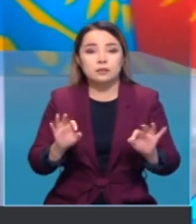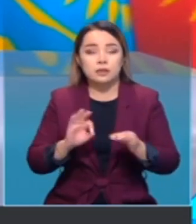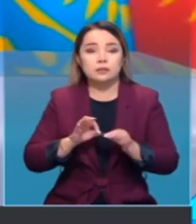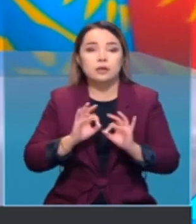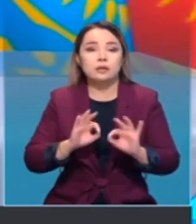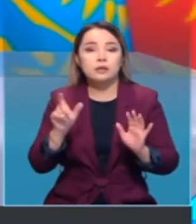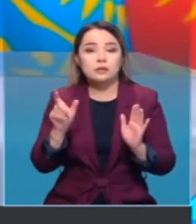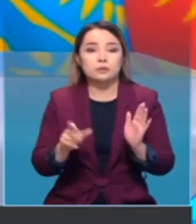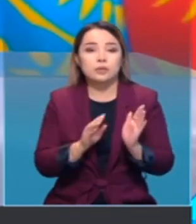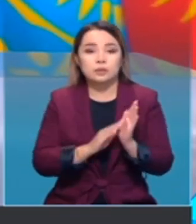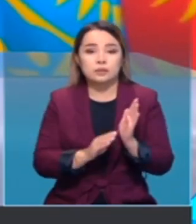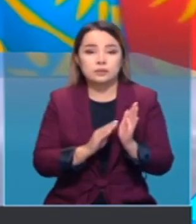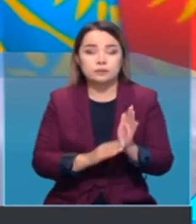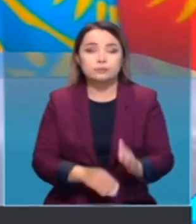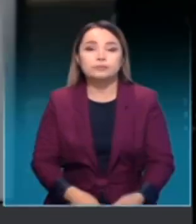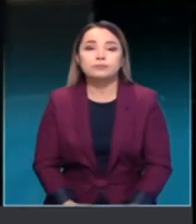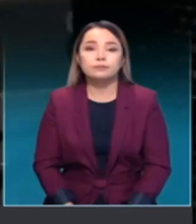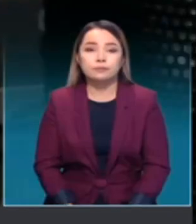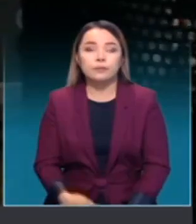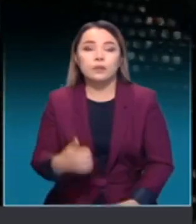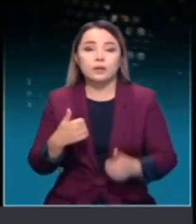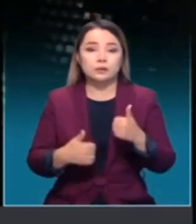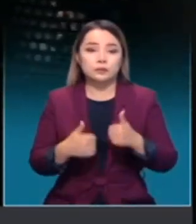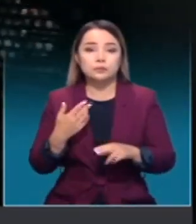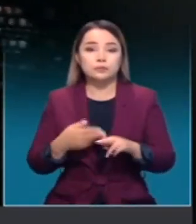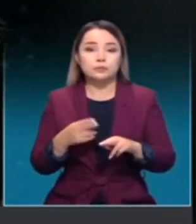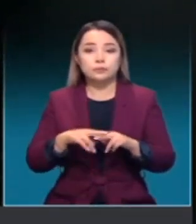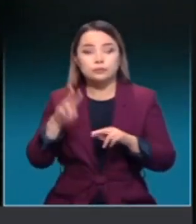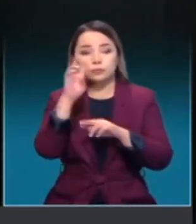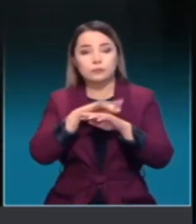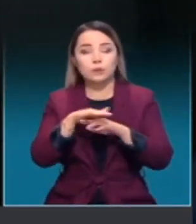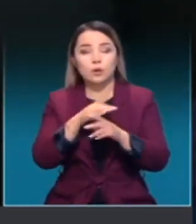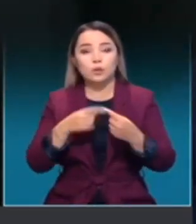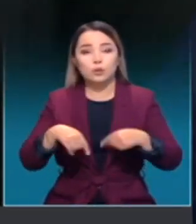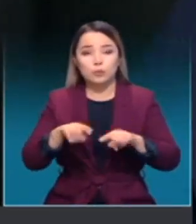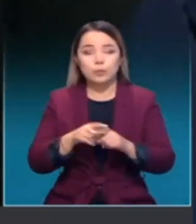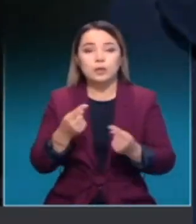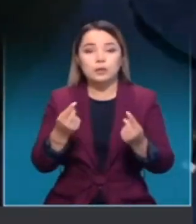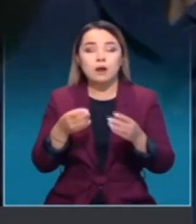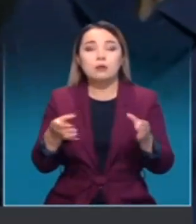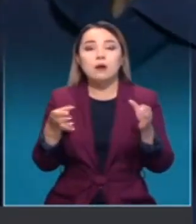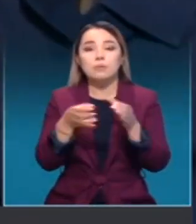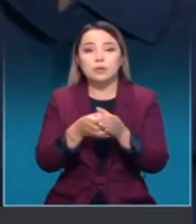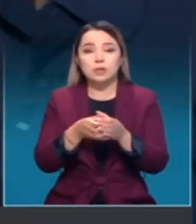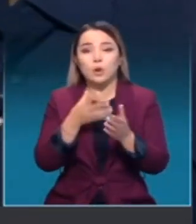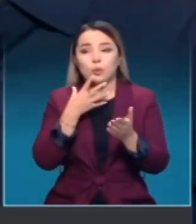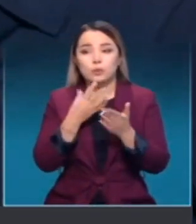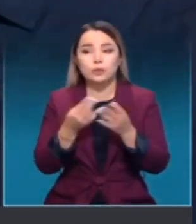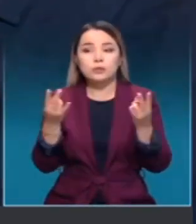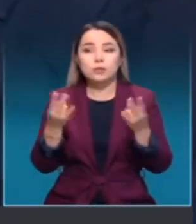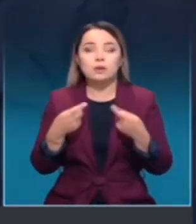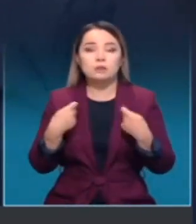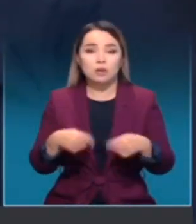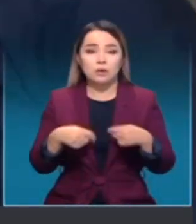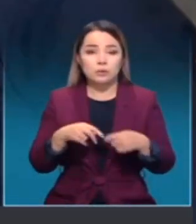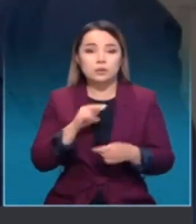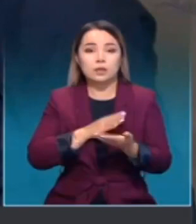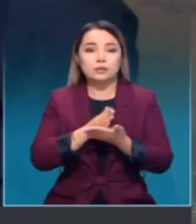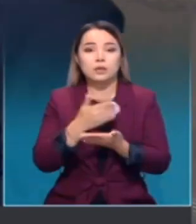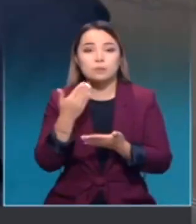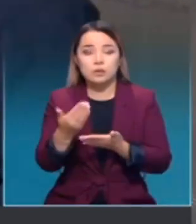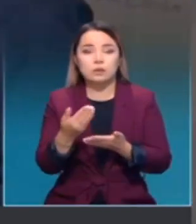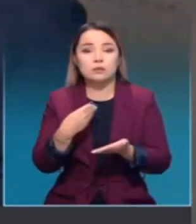Тілшіміз тарқатады. Тендер – бұл мемлекеттік ұйымдар мен ірі компаниялар өздеріне қажетті тауарлар мен